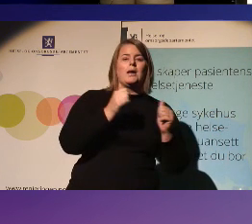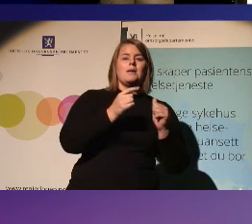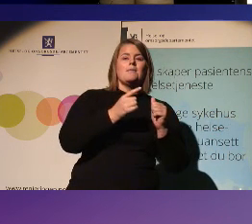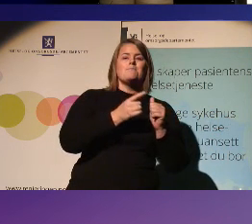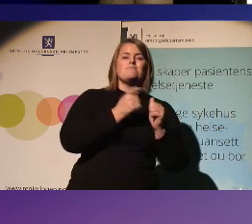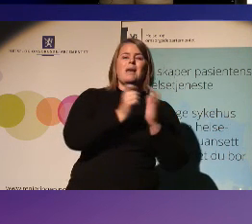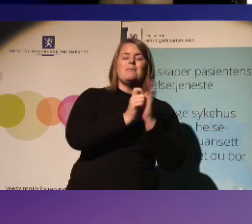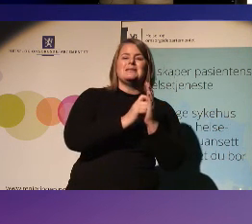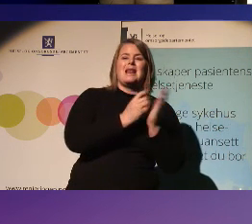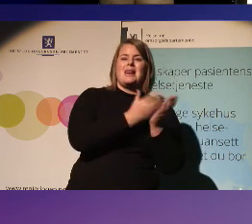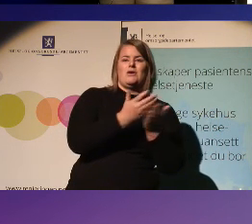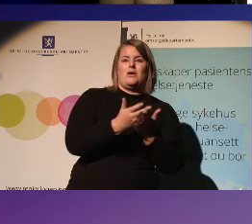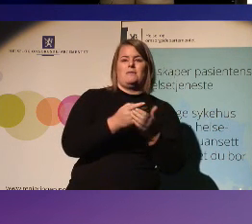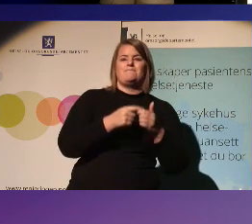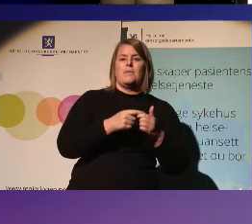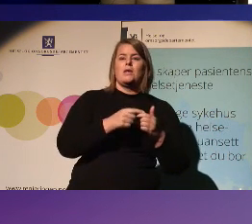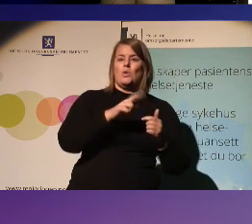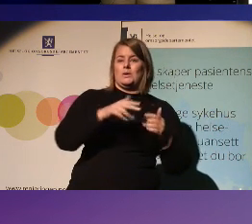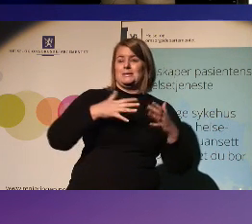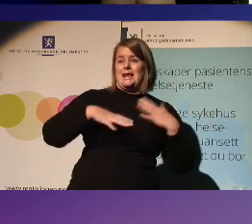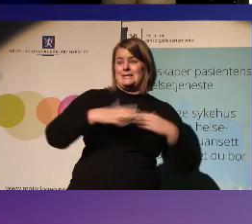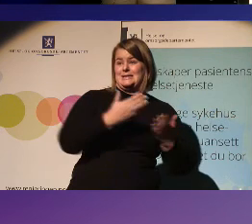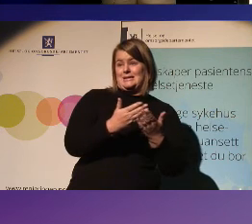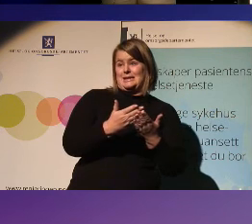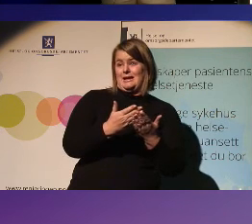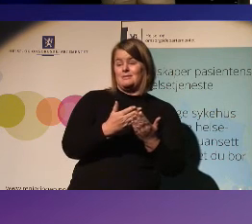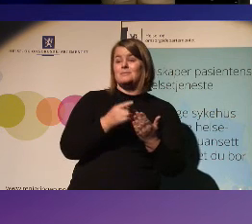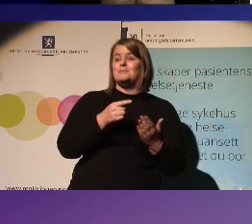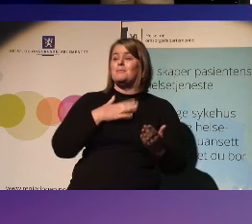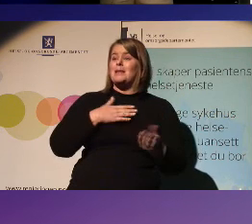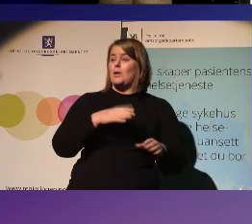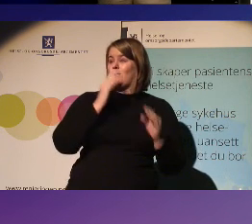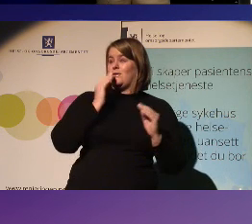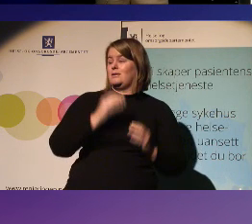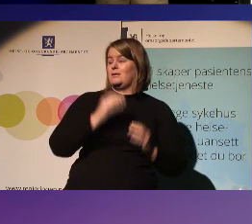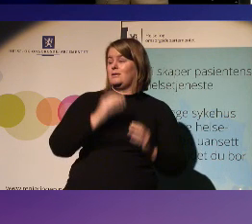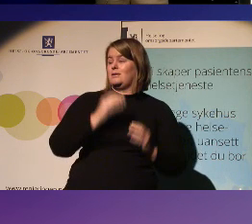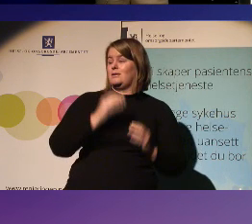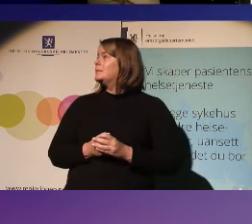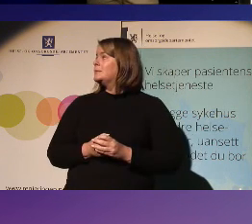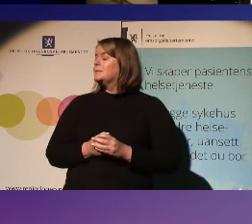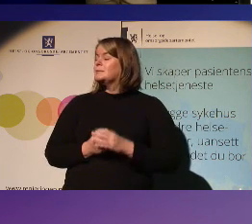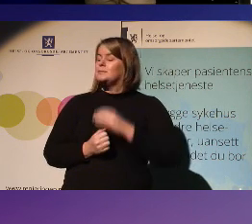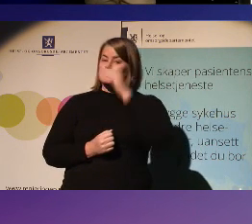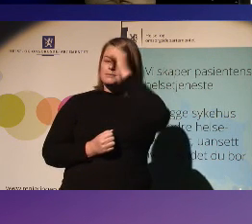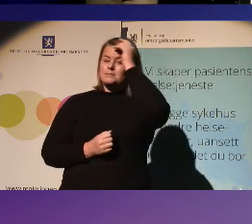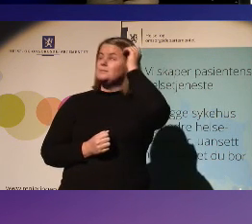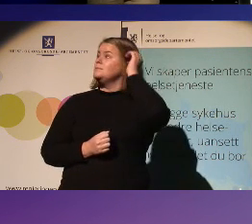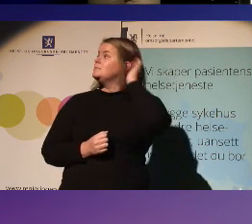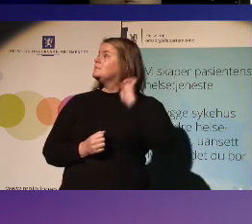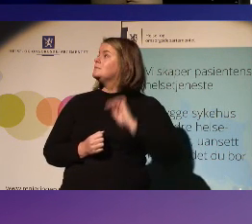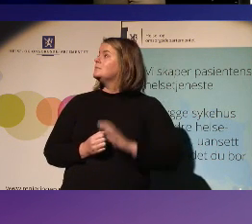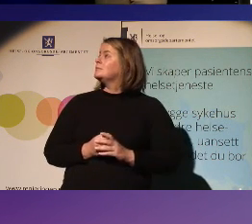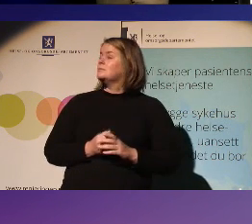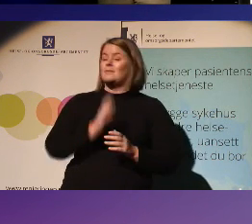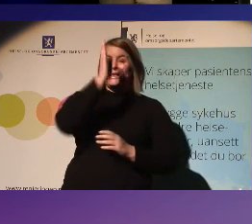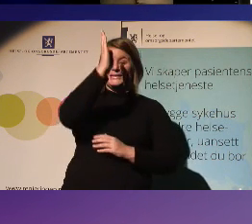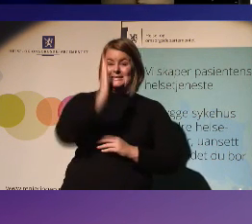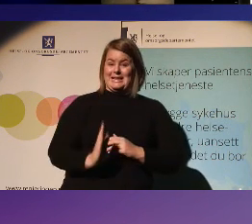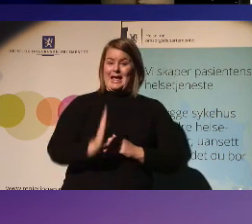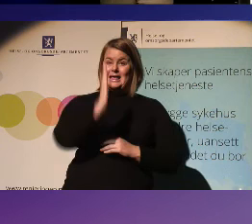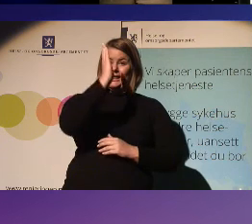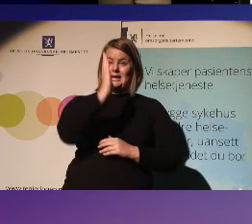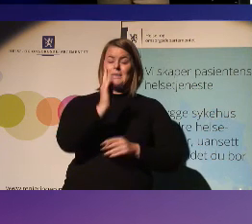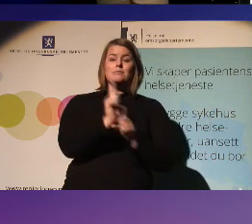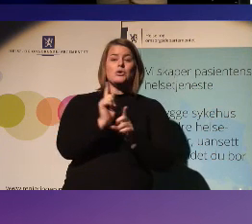norsk helsetjeneste, slik jeg oppfatter det. Vi har den streken der symboliserer hvor